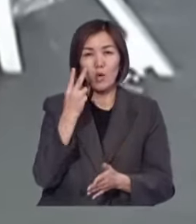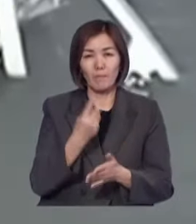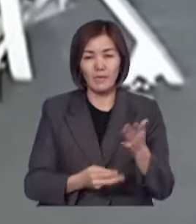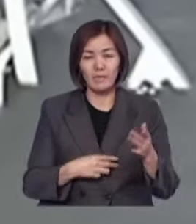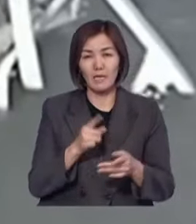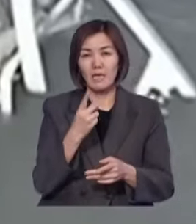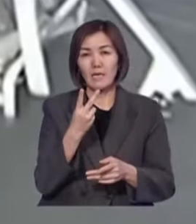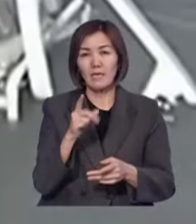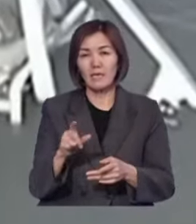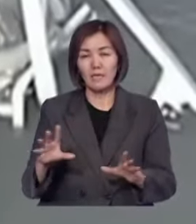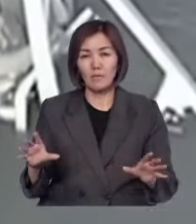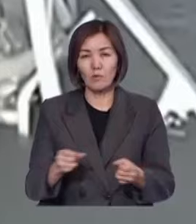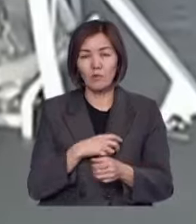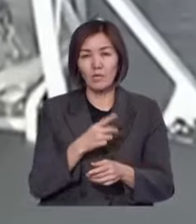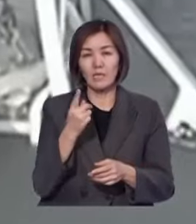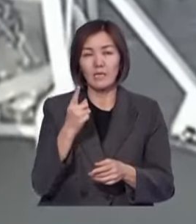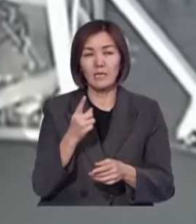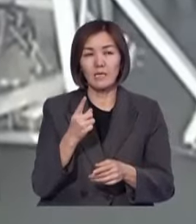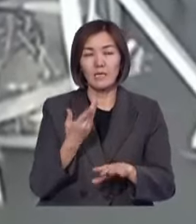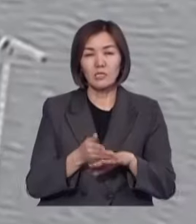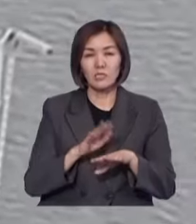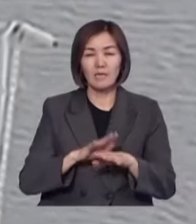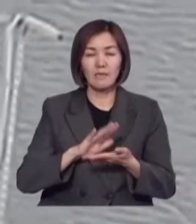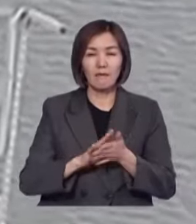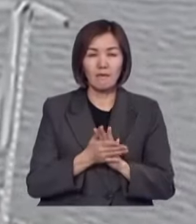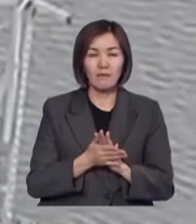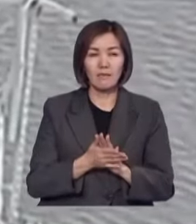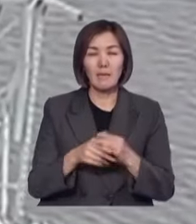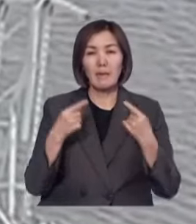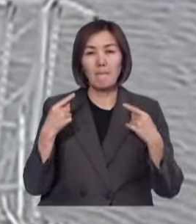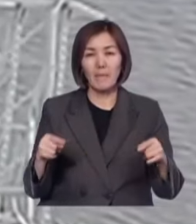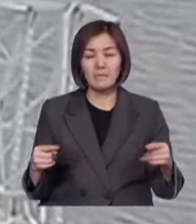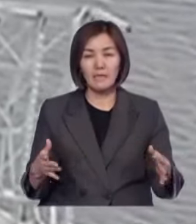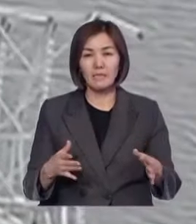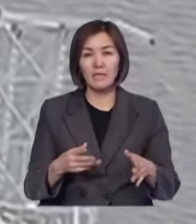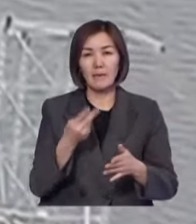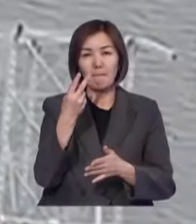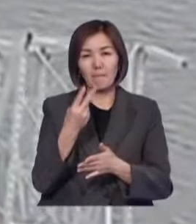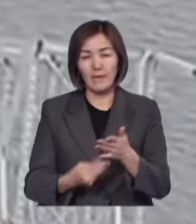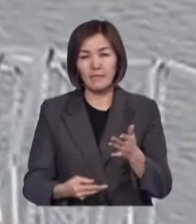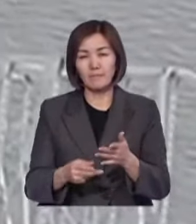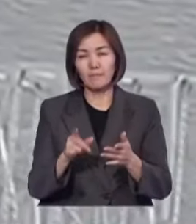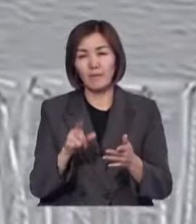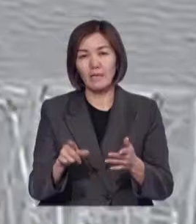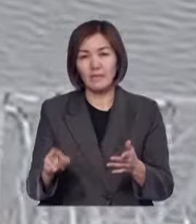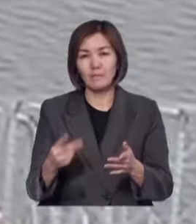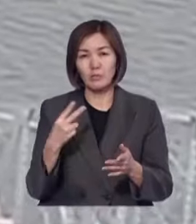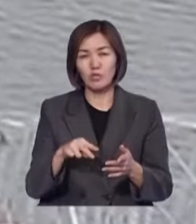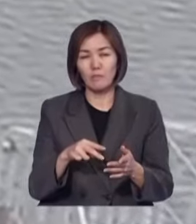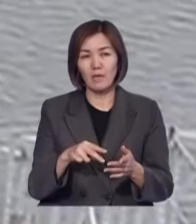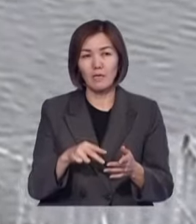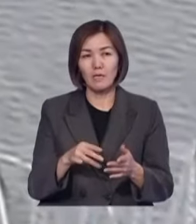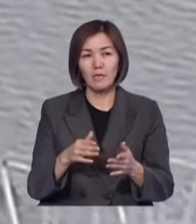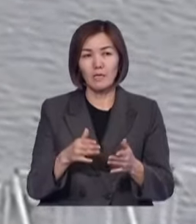адам құтқарылды, олардың біреуі хал үстінде жатыр. Өзге бір деректерге қарағанда батып кеткен адам саны 20-дан кем емес. Алып